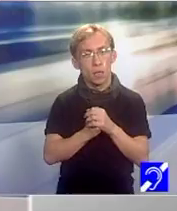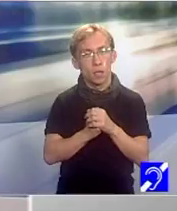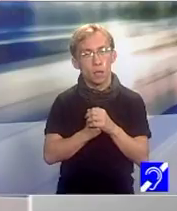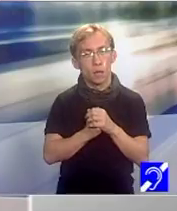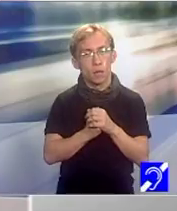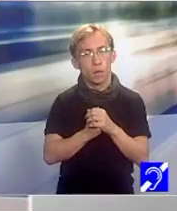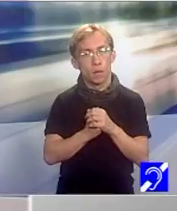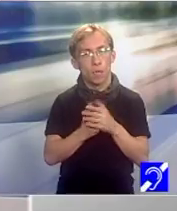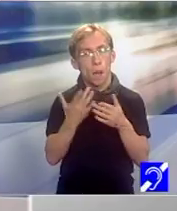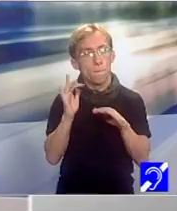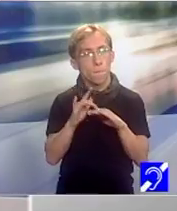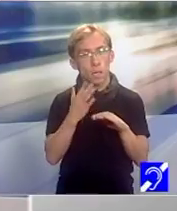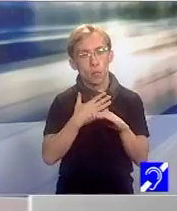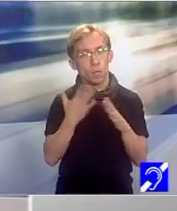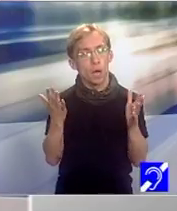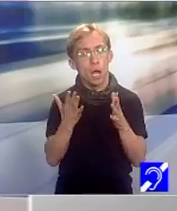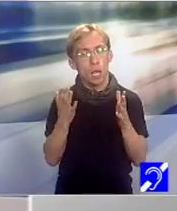lipsa medicului meu, care era în